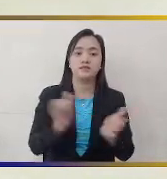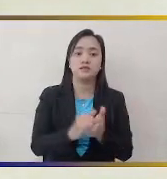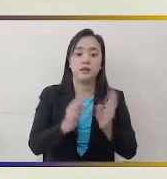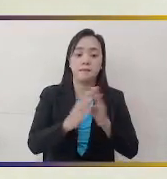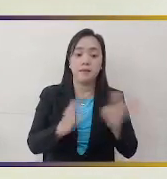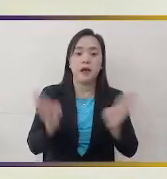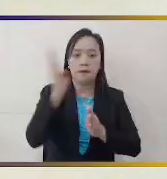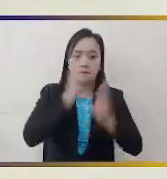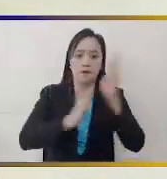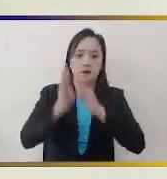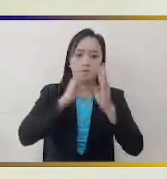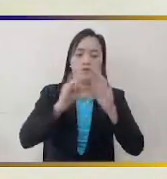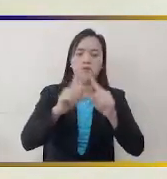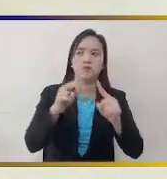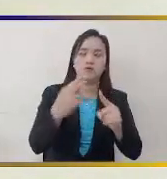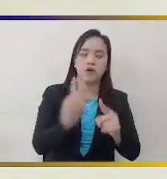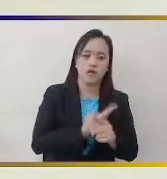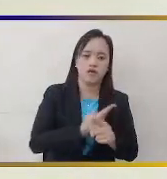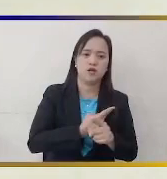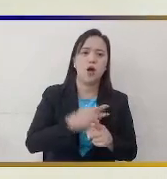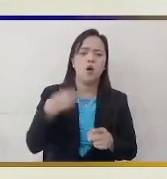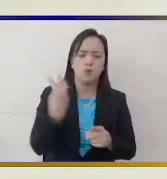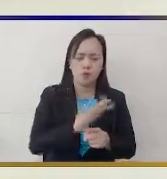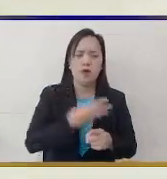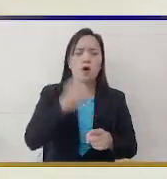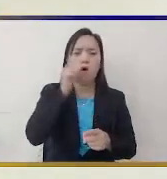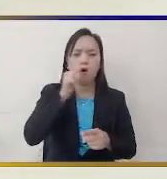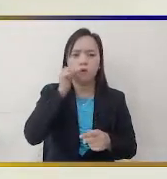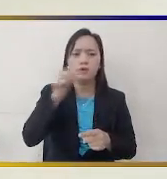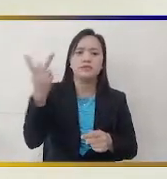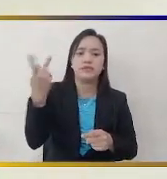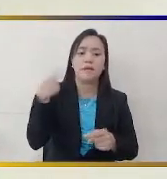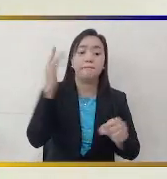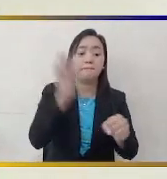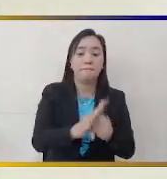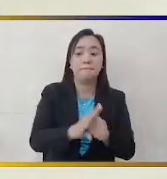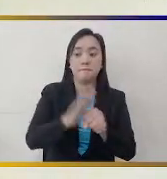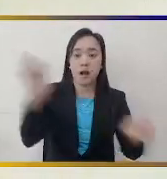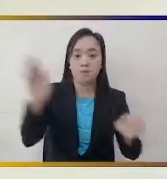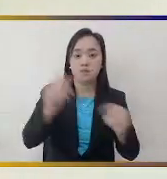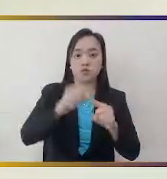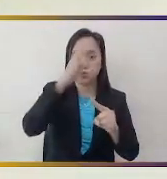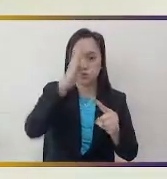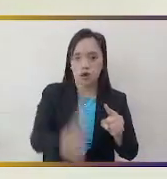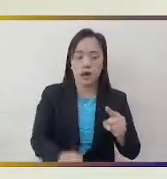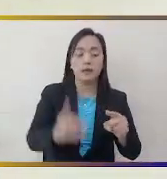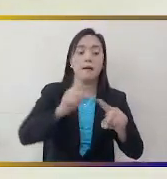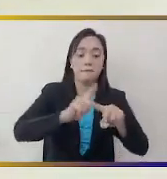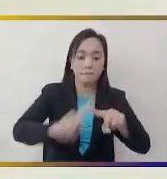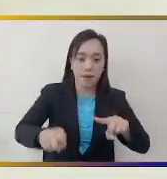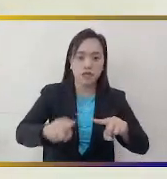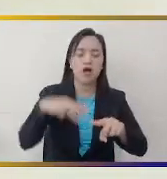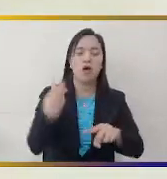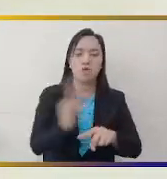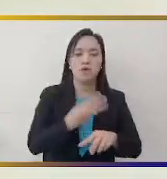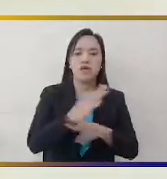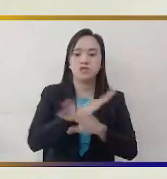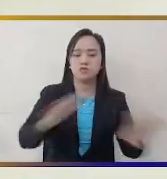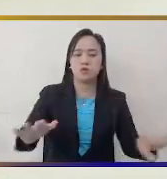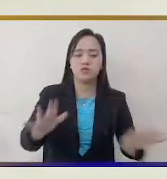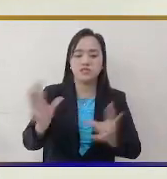magaling tayong mangako sa Panginoon pero hindi natin tinutupad kapag binigay na ng